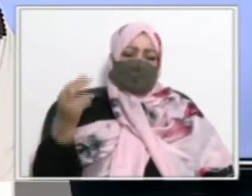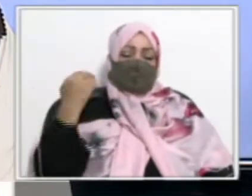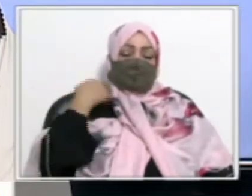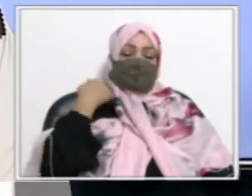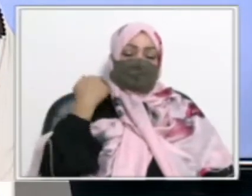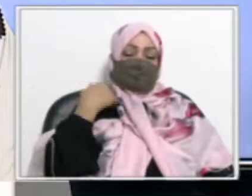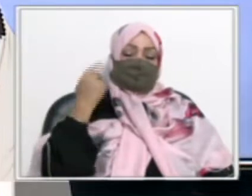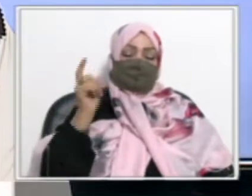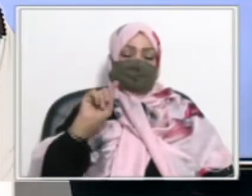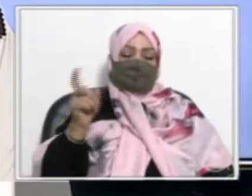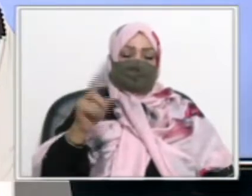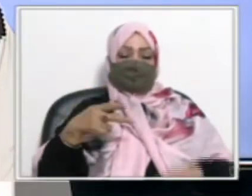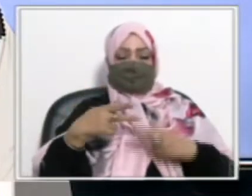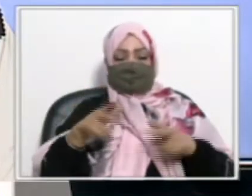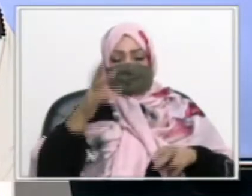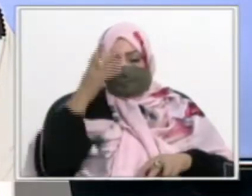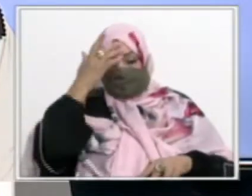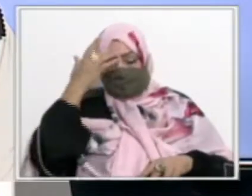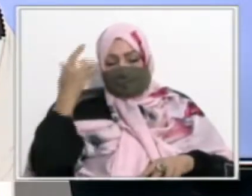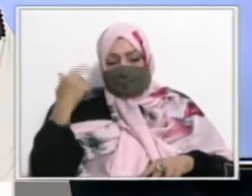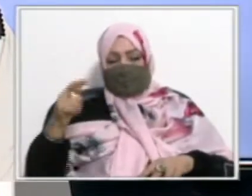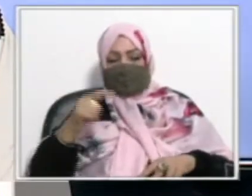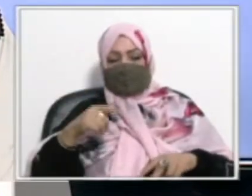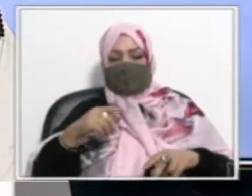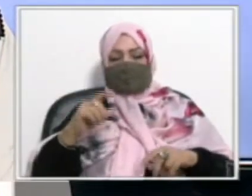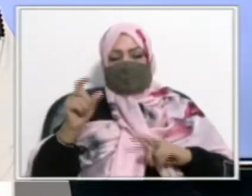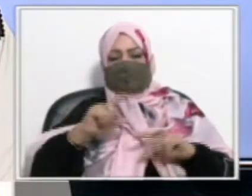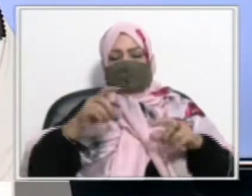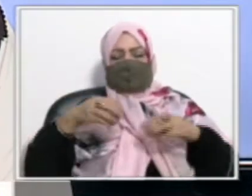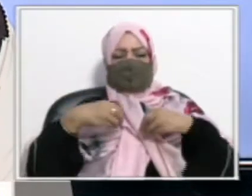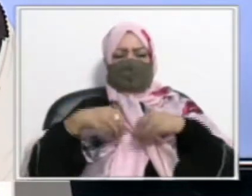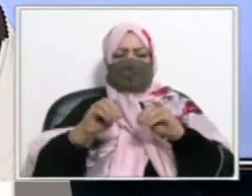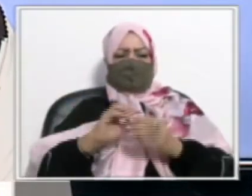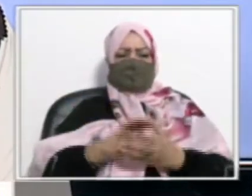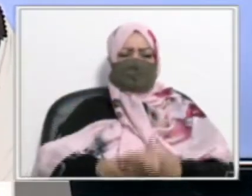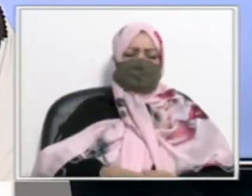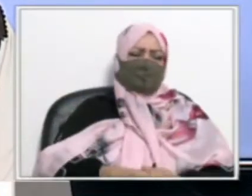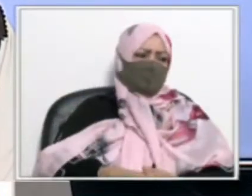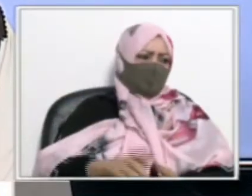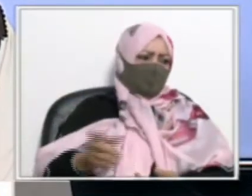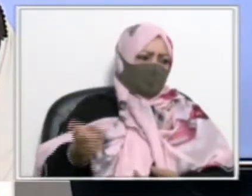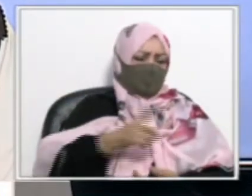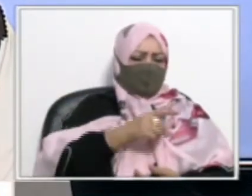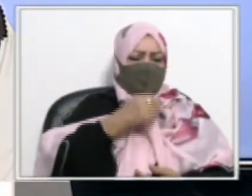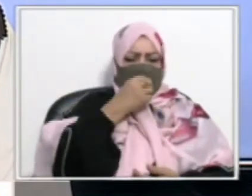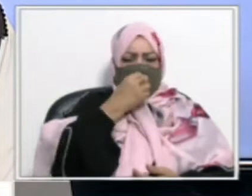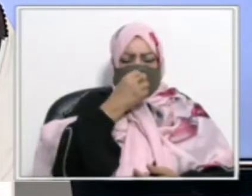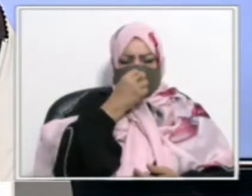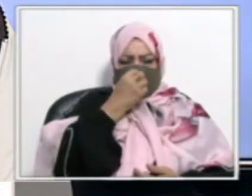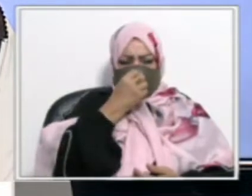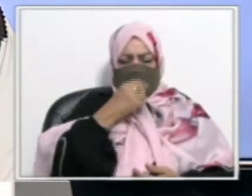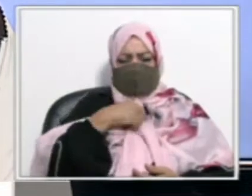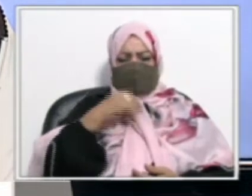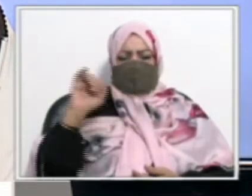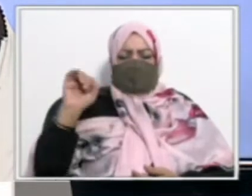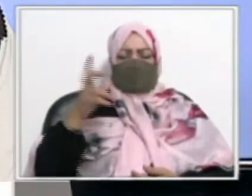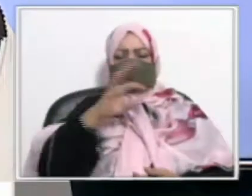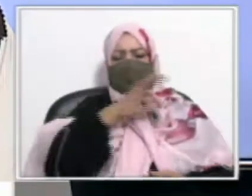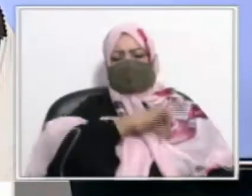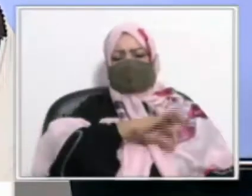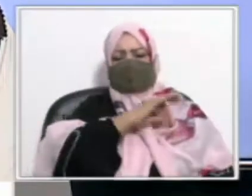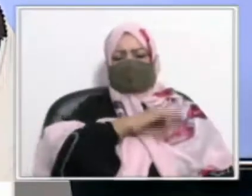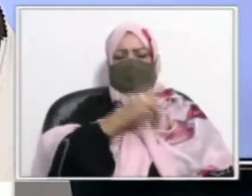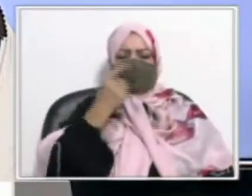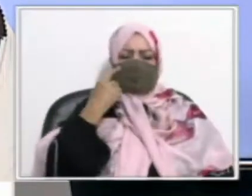هذه يعني اشترطوا فيها تسلسلا زمنيا معينا وأوراق تتم ويتم فيها القبض ويدخل فيها الضمان يعني